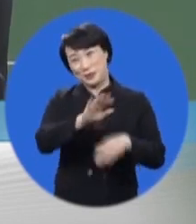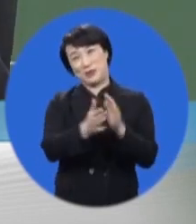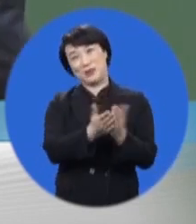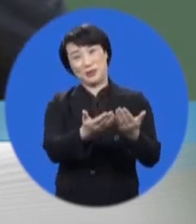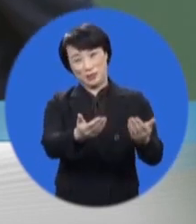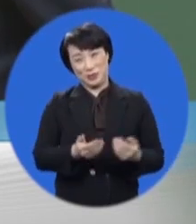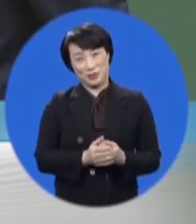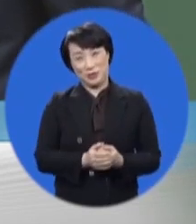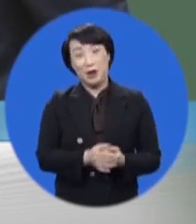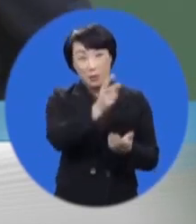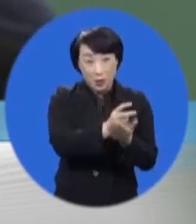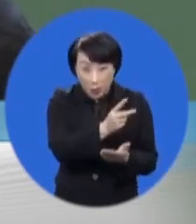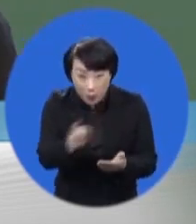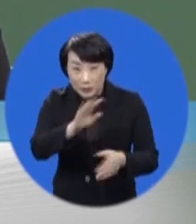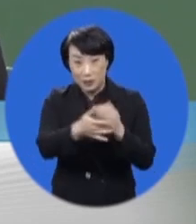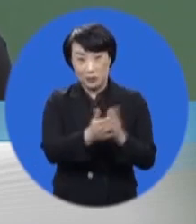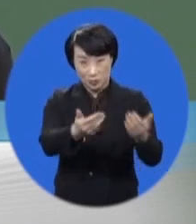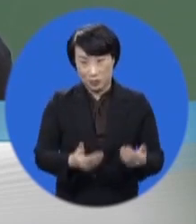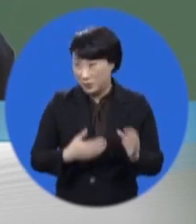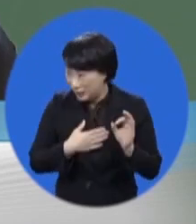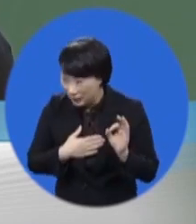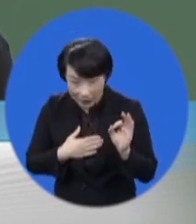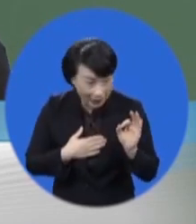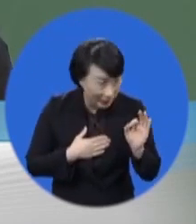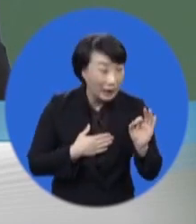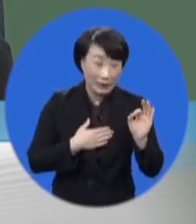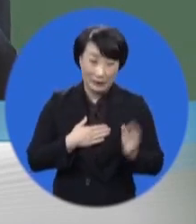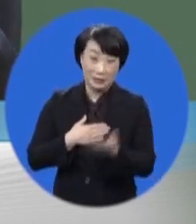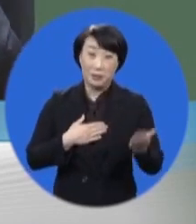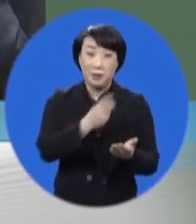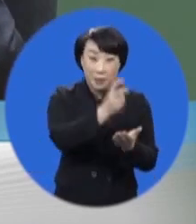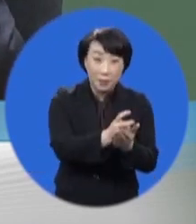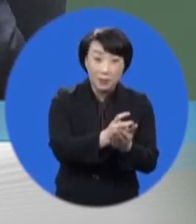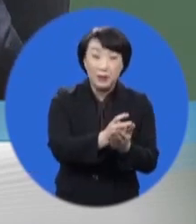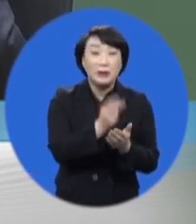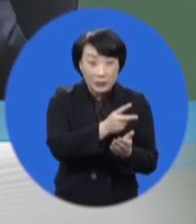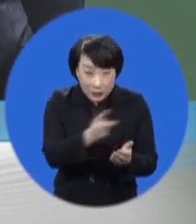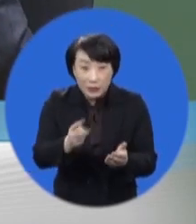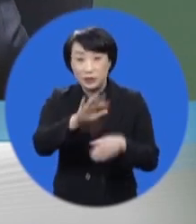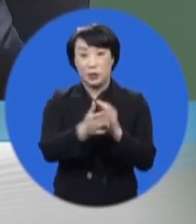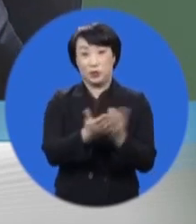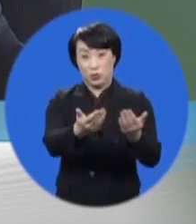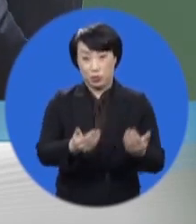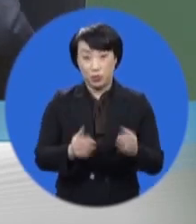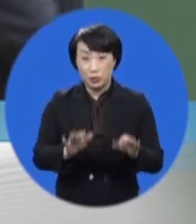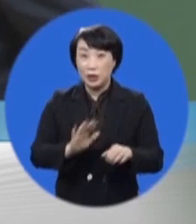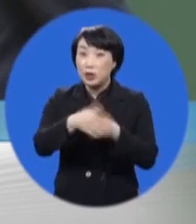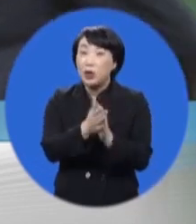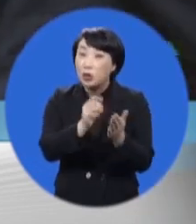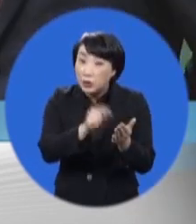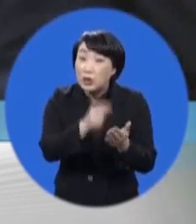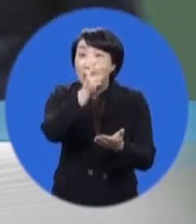말이요. 아멘. 법이 성경. 이해가 됩니까? 아멘. 법이 성경입니다. 성경. 근데